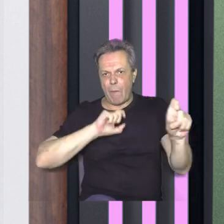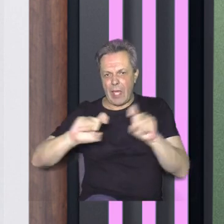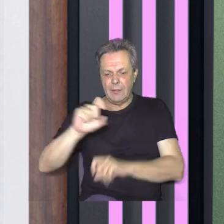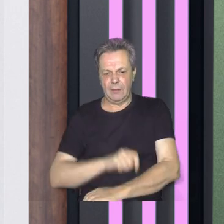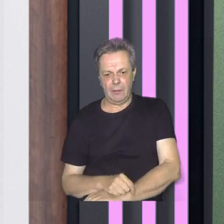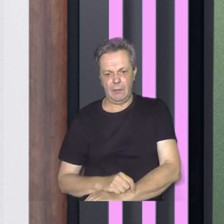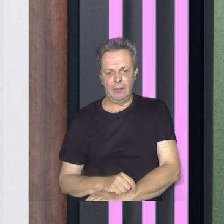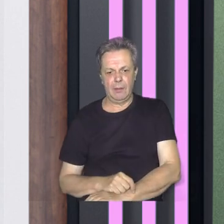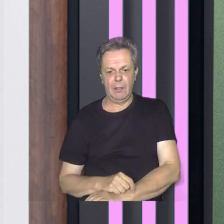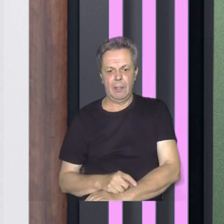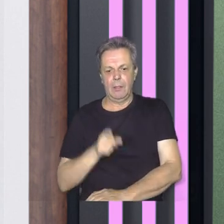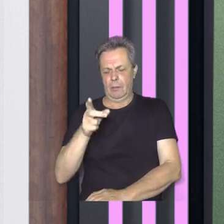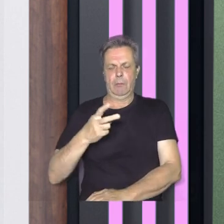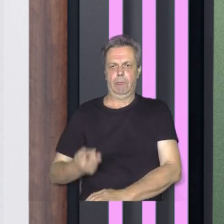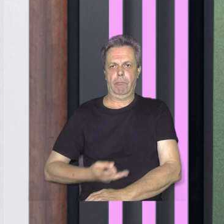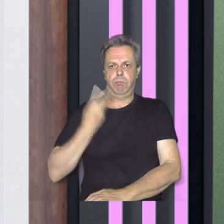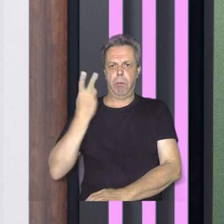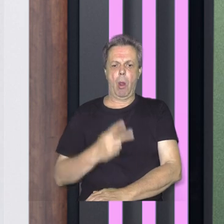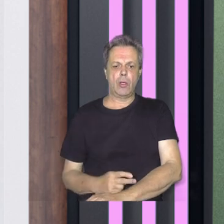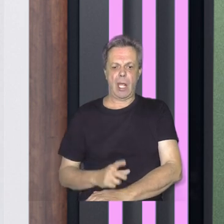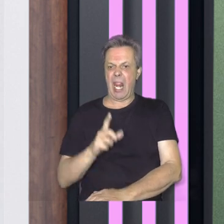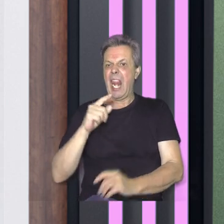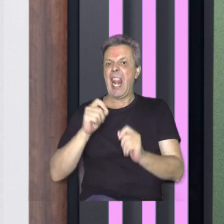dugove. On onako ponosan,